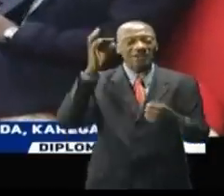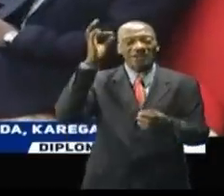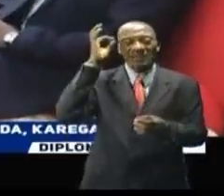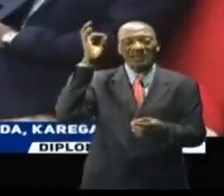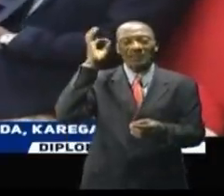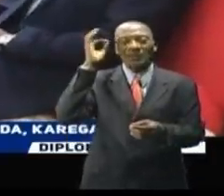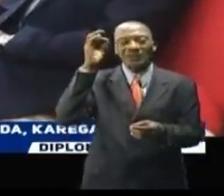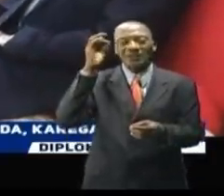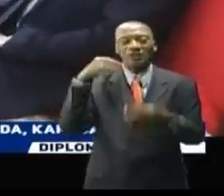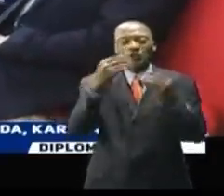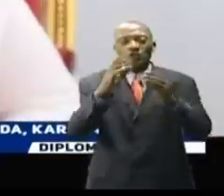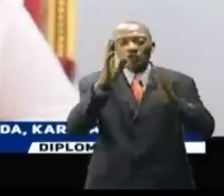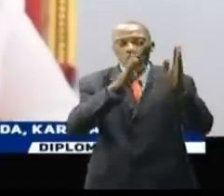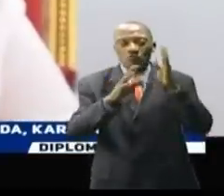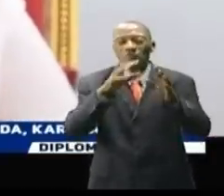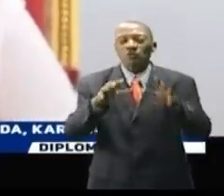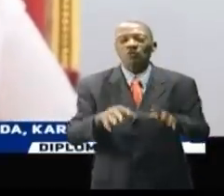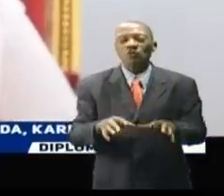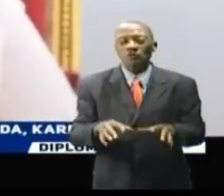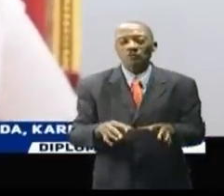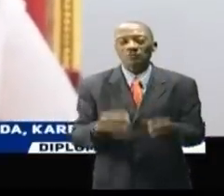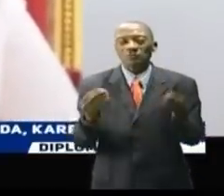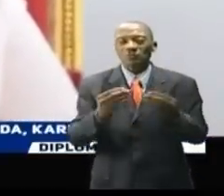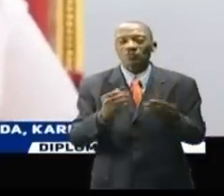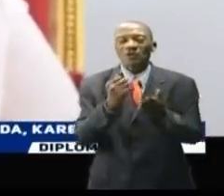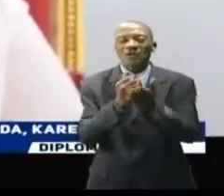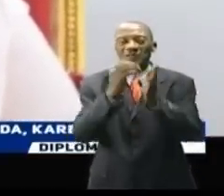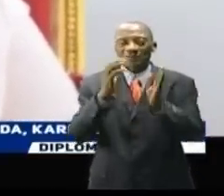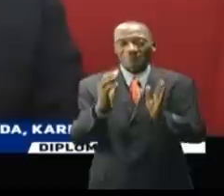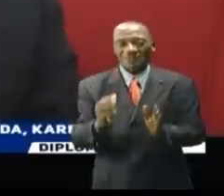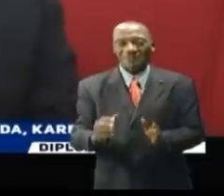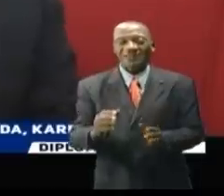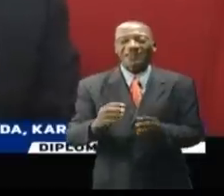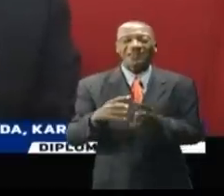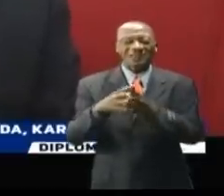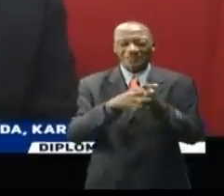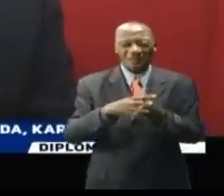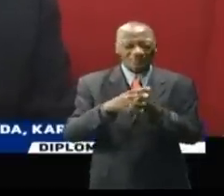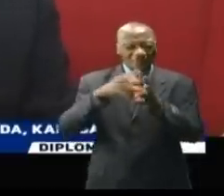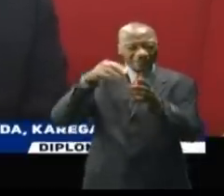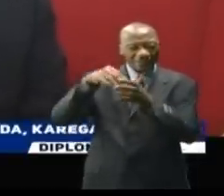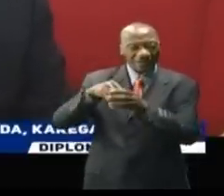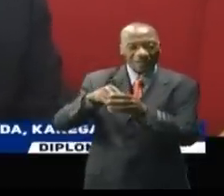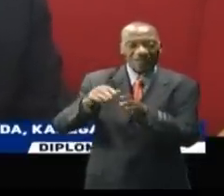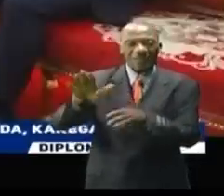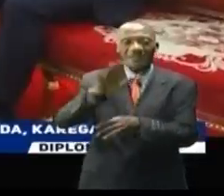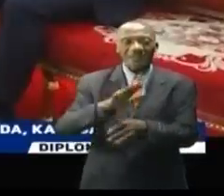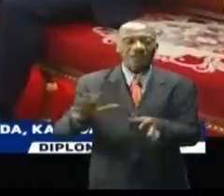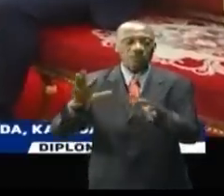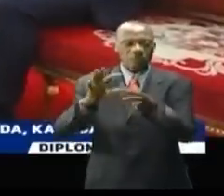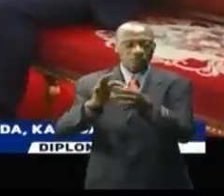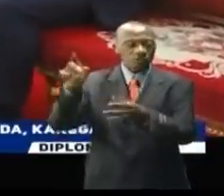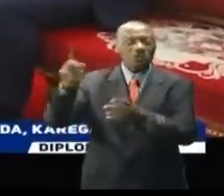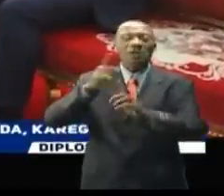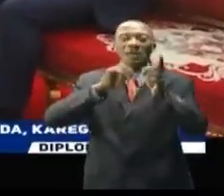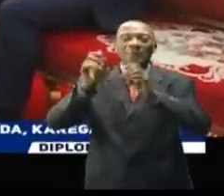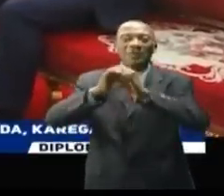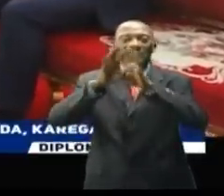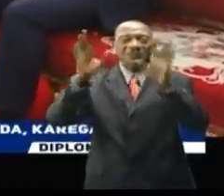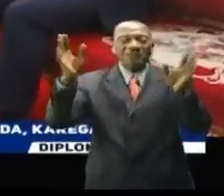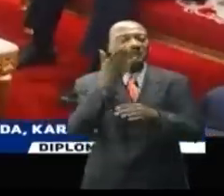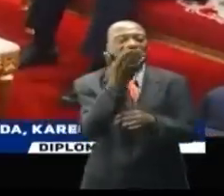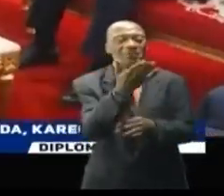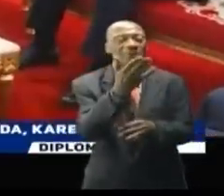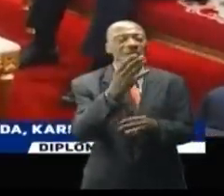leur ambassadeur au Conseil de sécurité des Nations Unies, demandant au Rwanda de respecter l'intégrité territoriale de